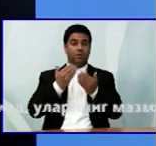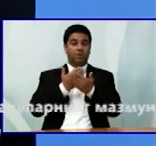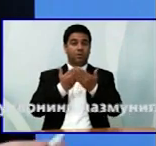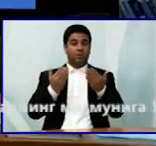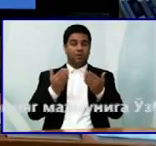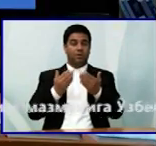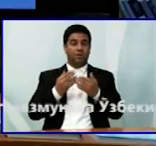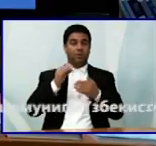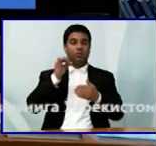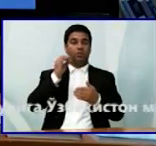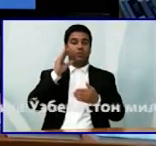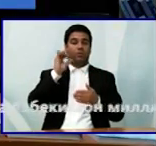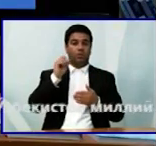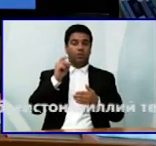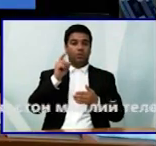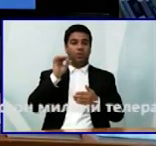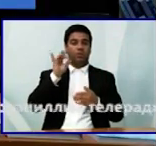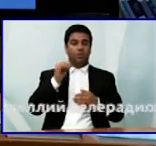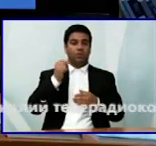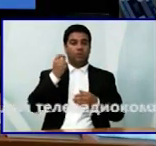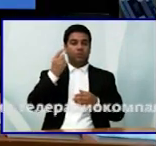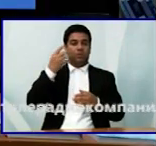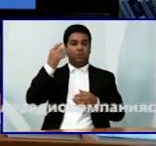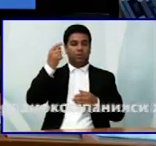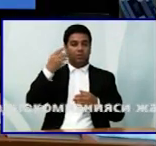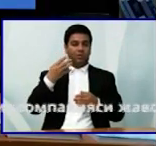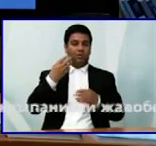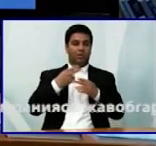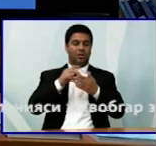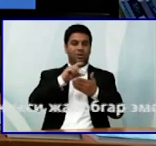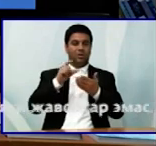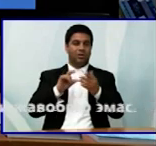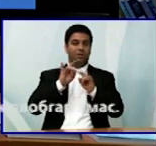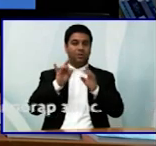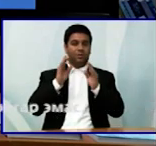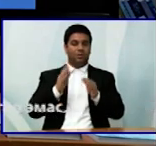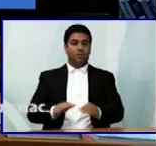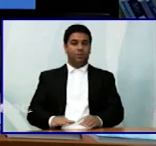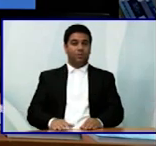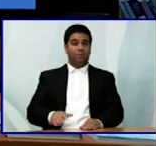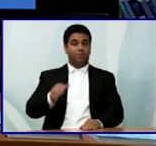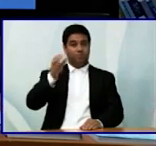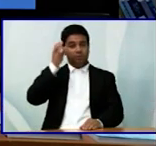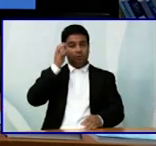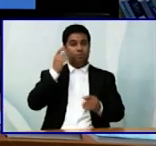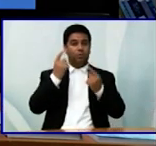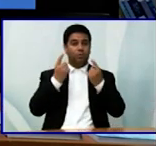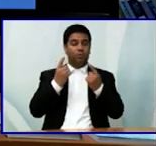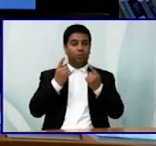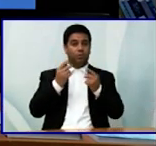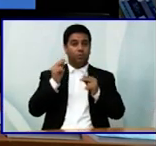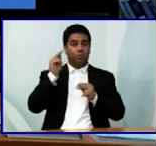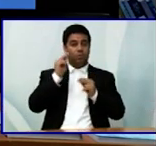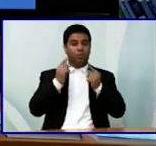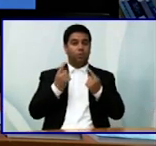sizlarga Yusufxos Hojibdan yana bitta to'rtlikni o'qib eshittiraman. Bilimni buyuk,